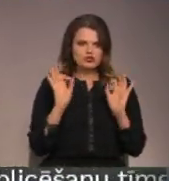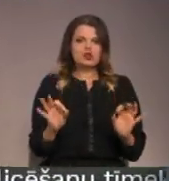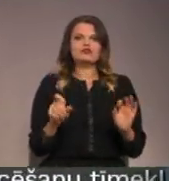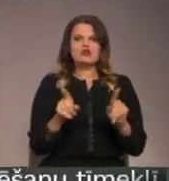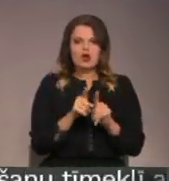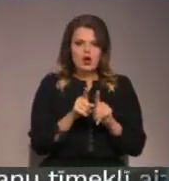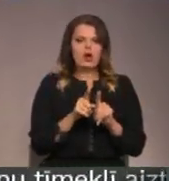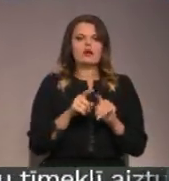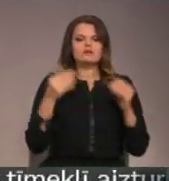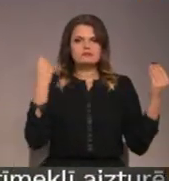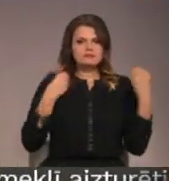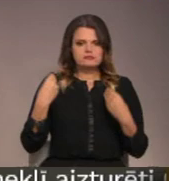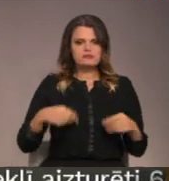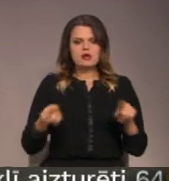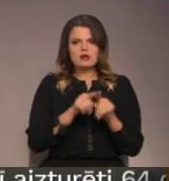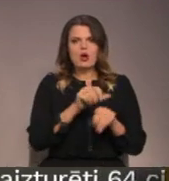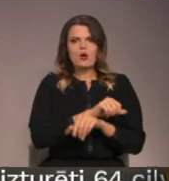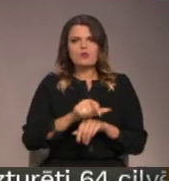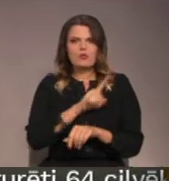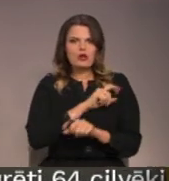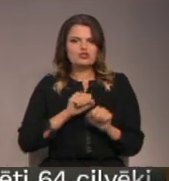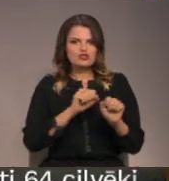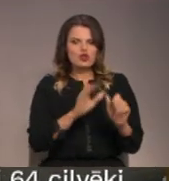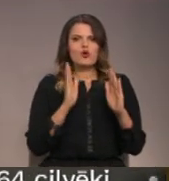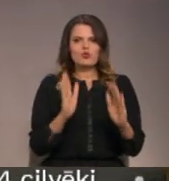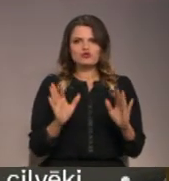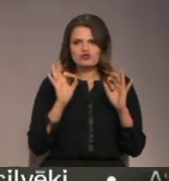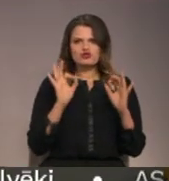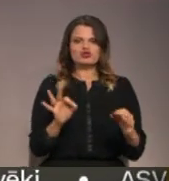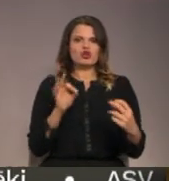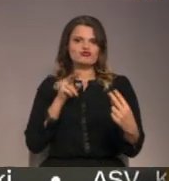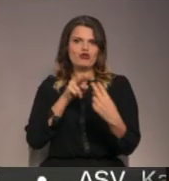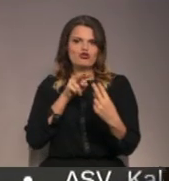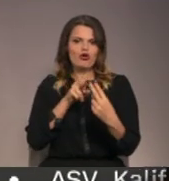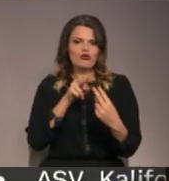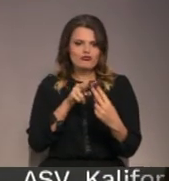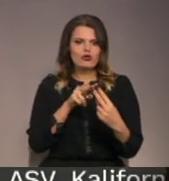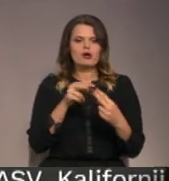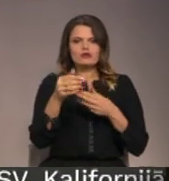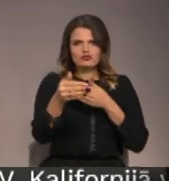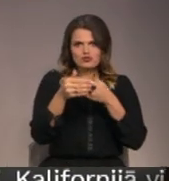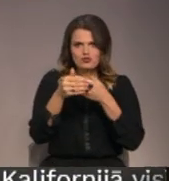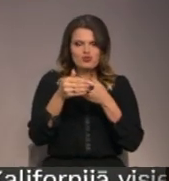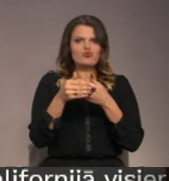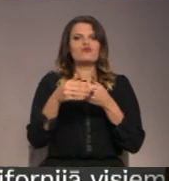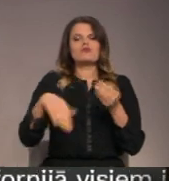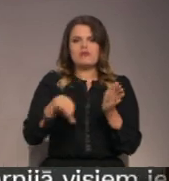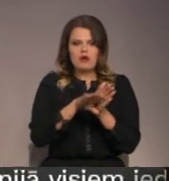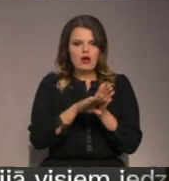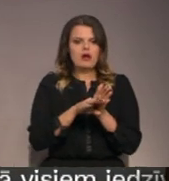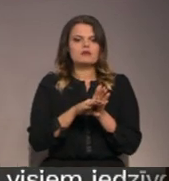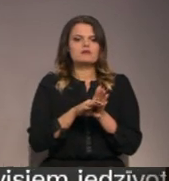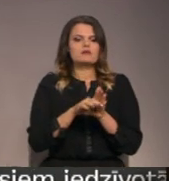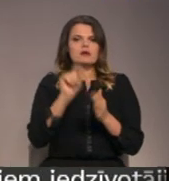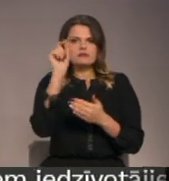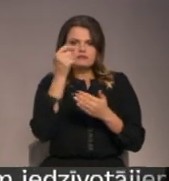arī ieķērbam tieši tāpat tās arī kā robežsardas, kur būs tiešā kontaktā cieši tu klāt,